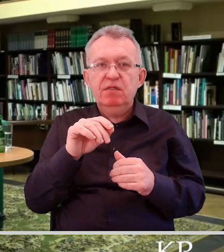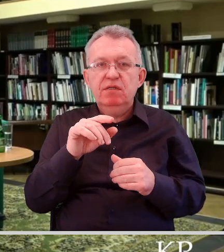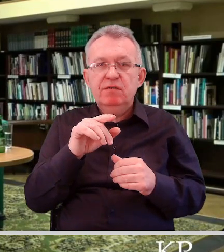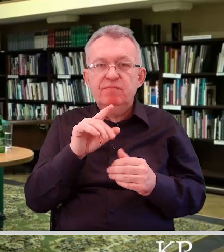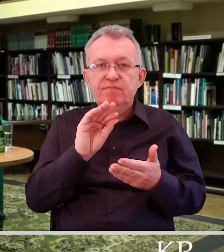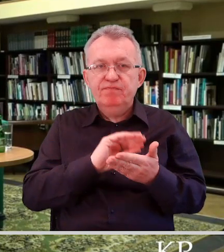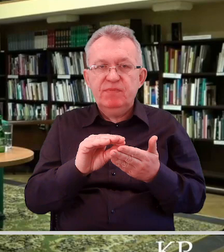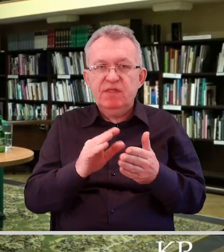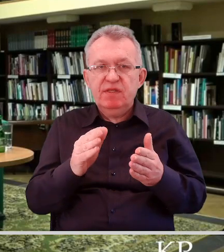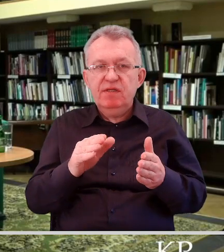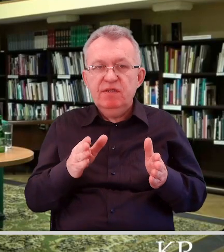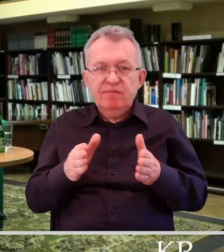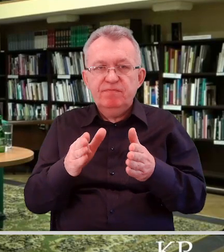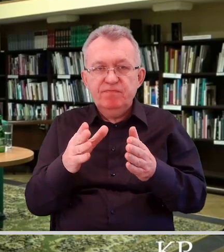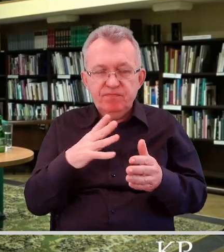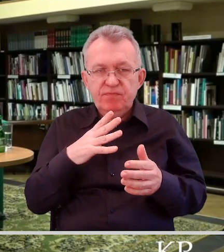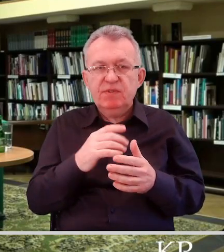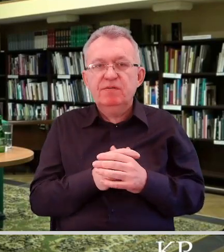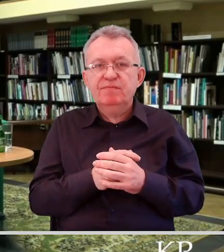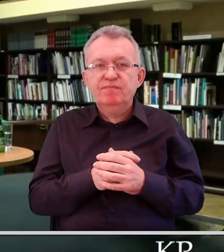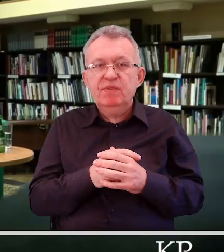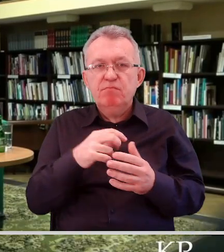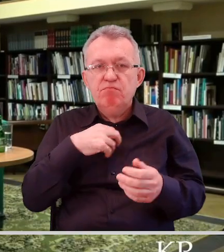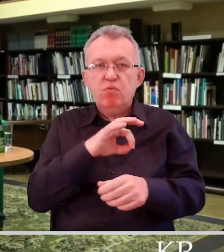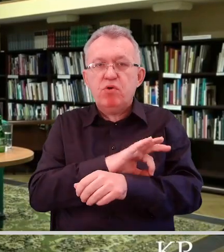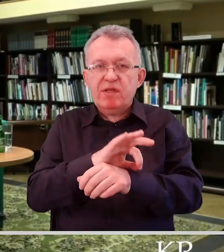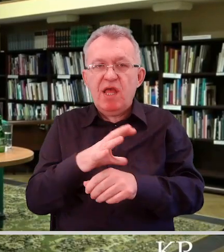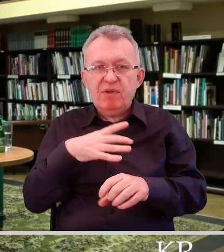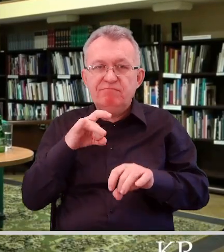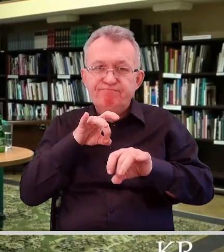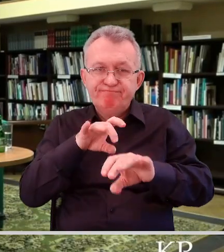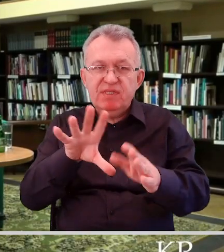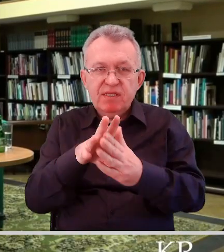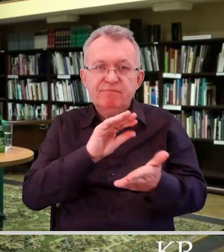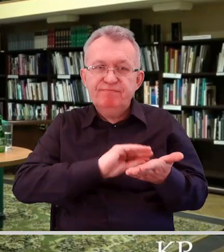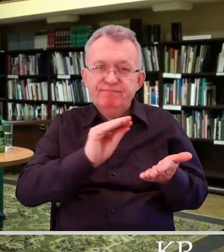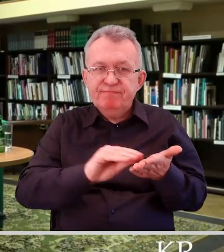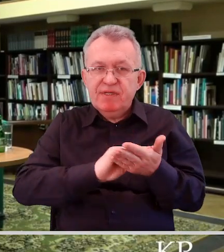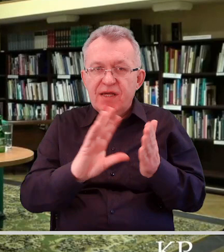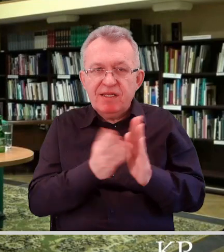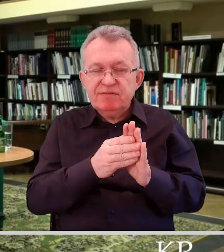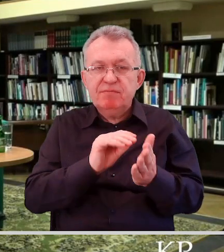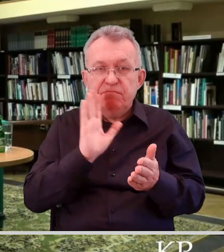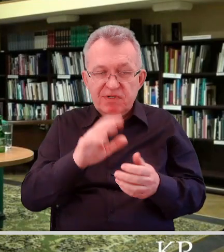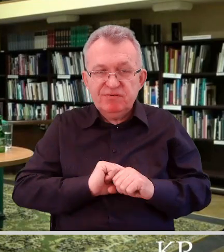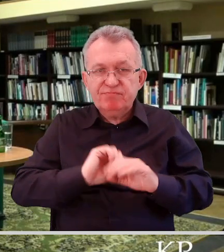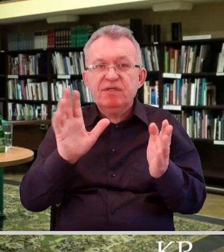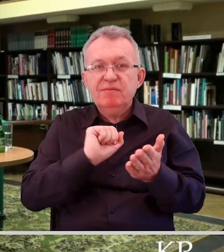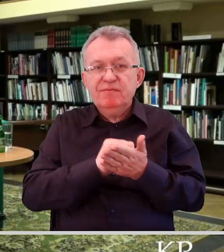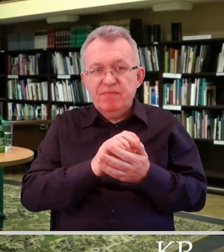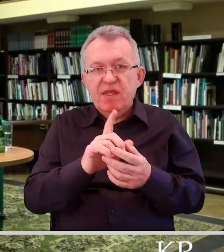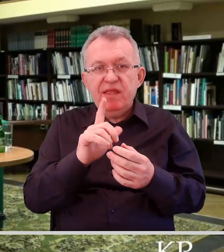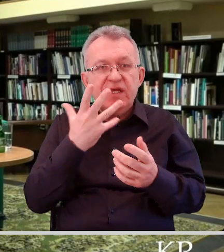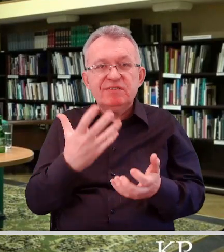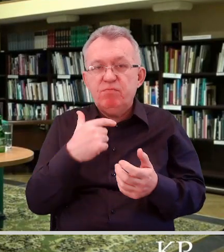nurtem Wisły. Miała taki niesamowity projekt, żeby biec i opisywać. Materiał ma się ukazać w piśmie. Nie